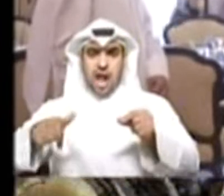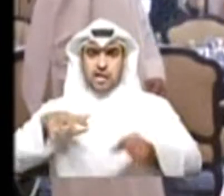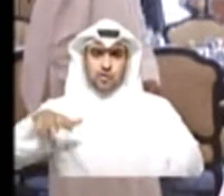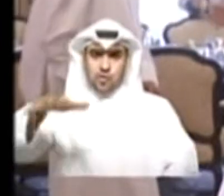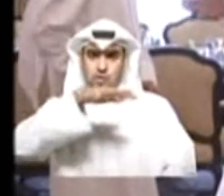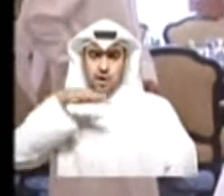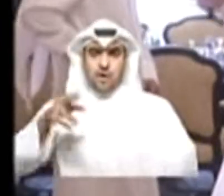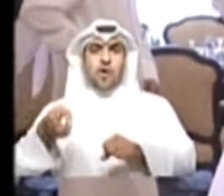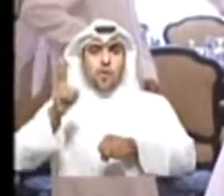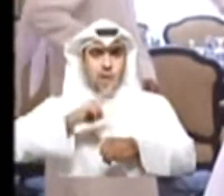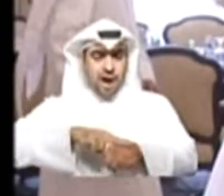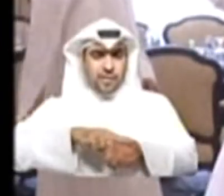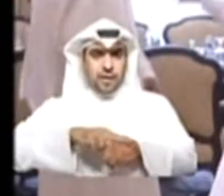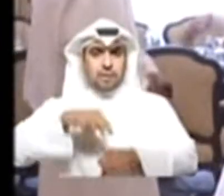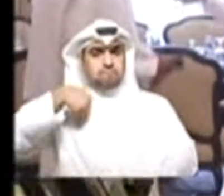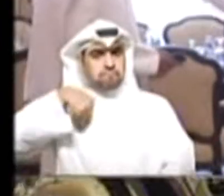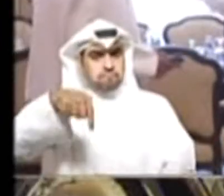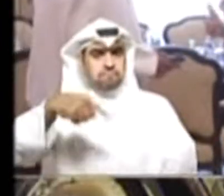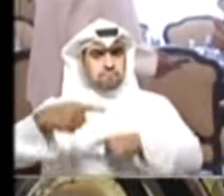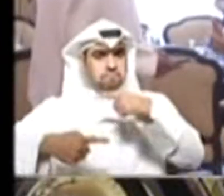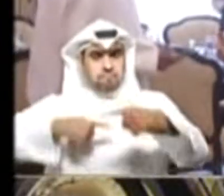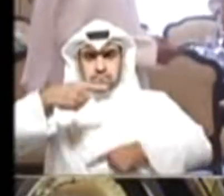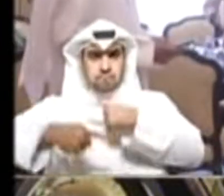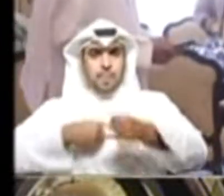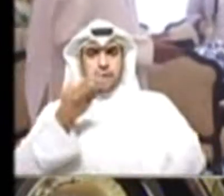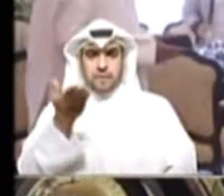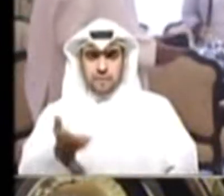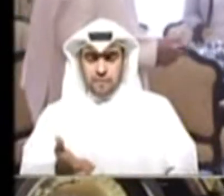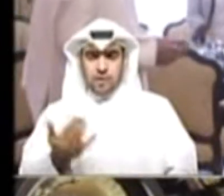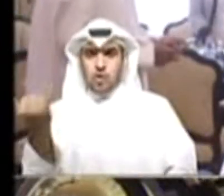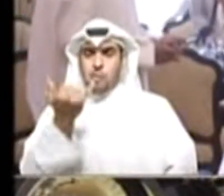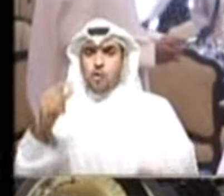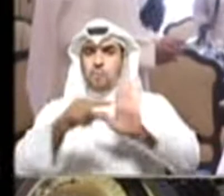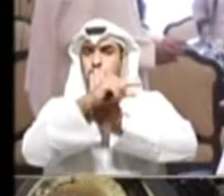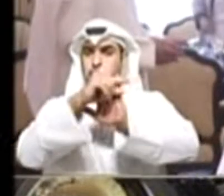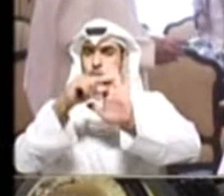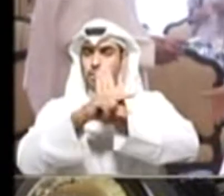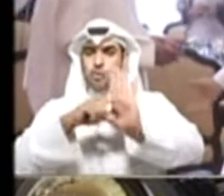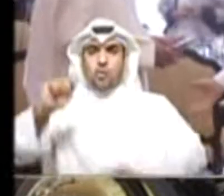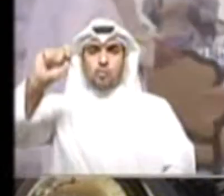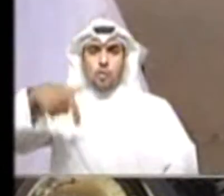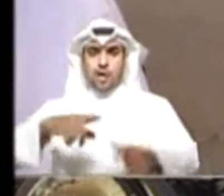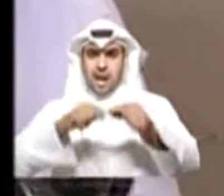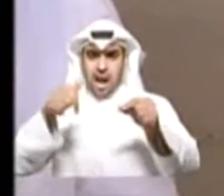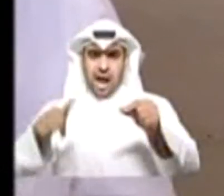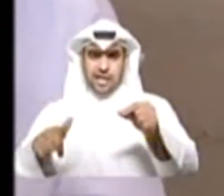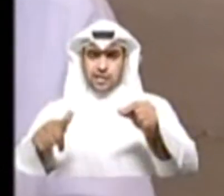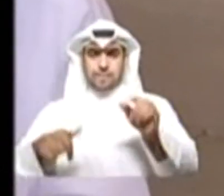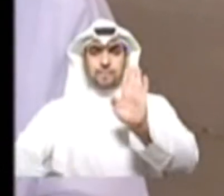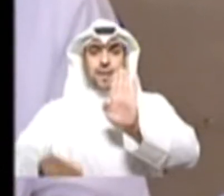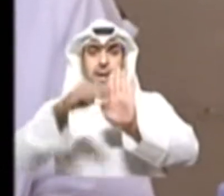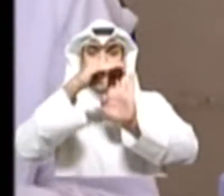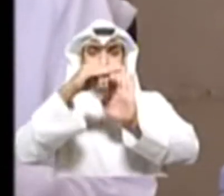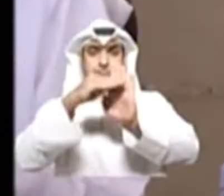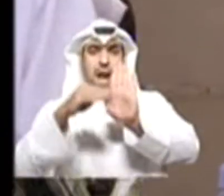وما تقوم به في تسهيل كافة ما يهم المواطن في كل دول مجلس التعاون. البرامج